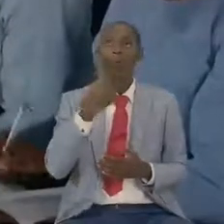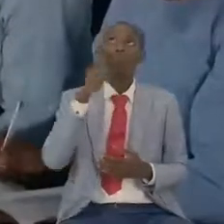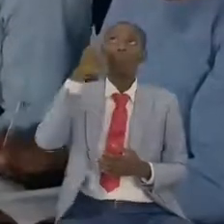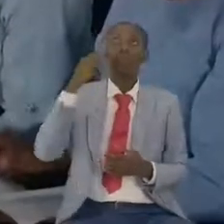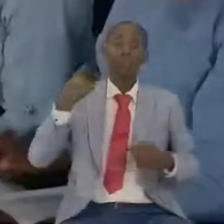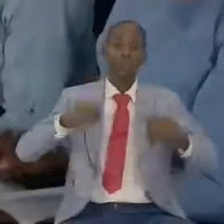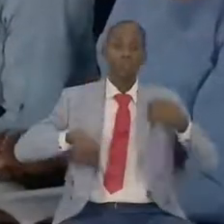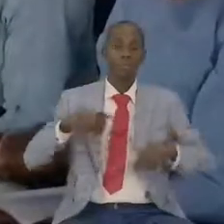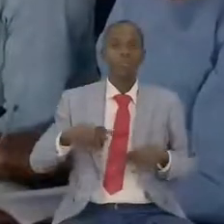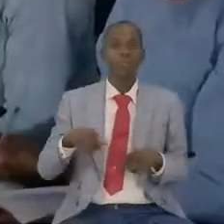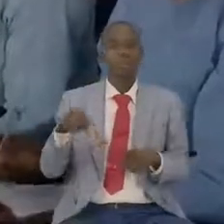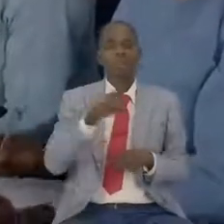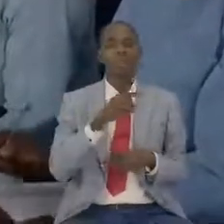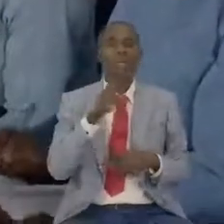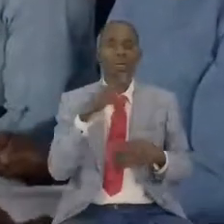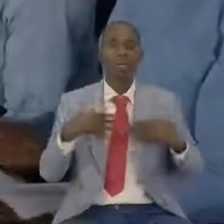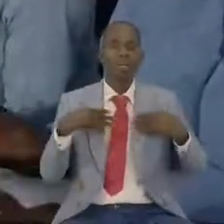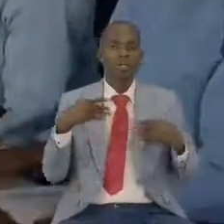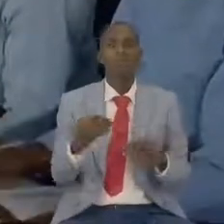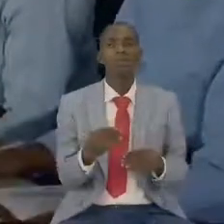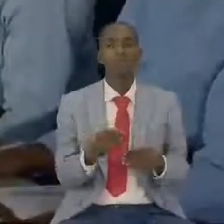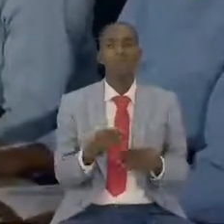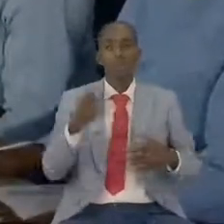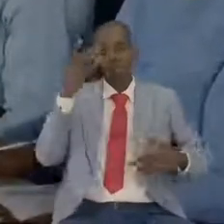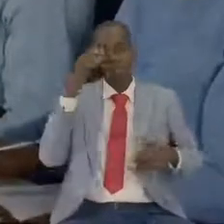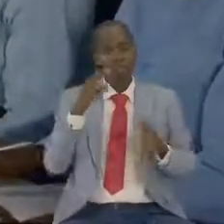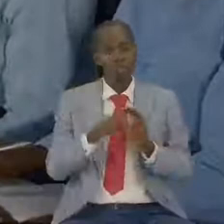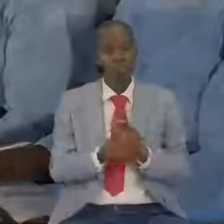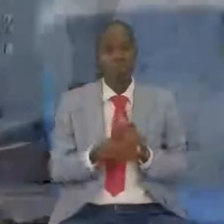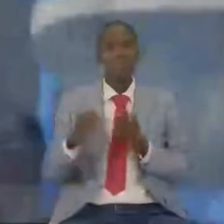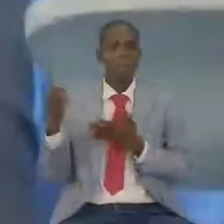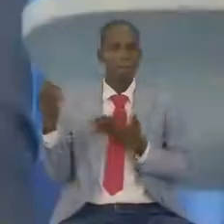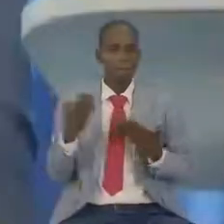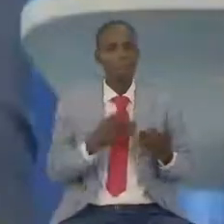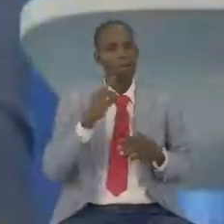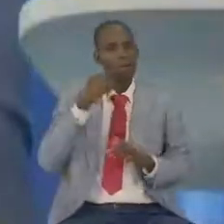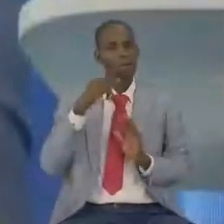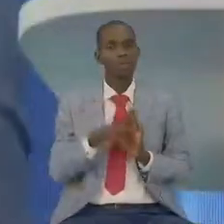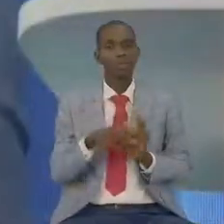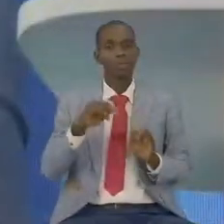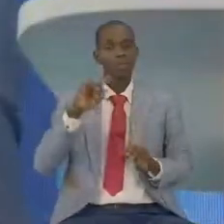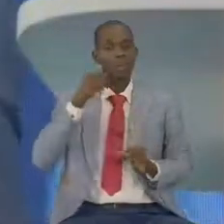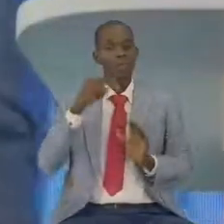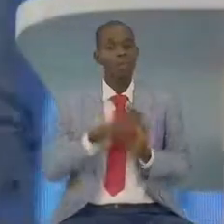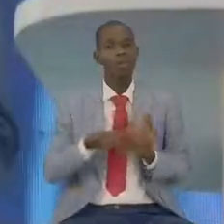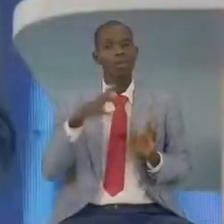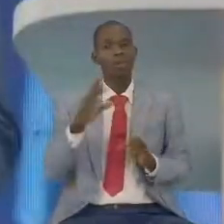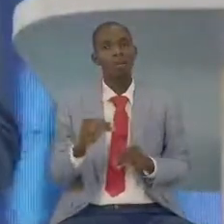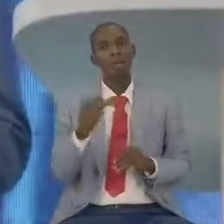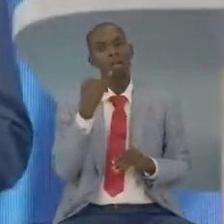été guéris. Les maladies apportent l'amertume. L'amertume des regrets.